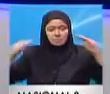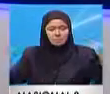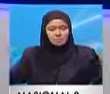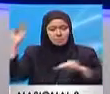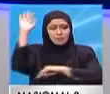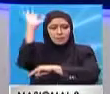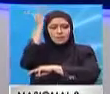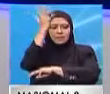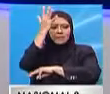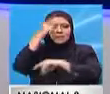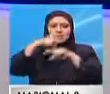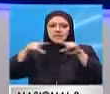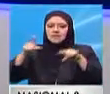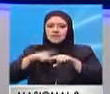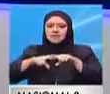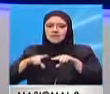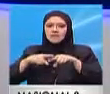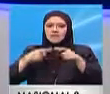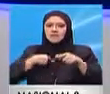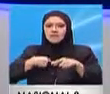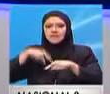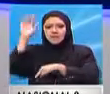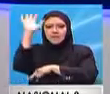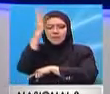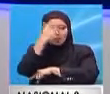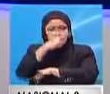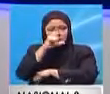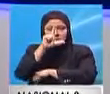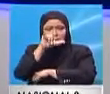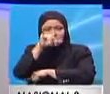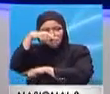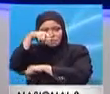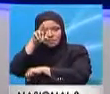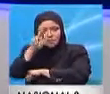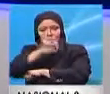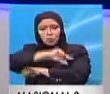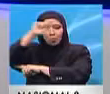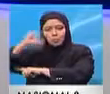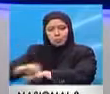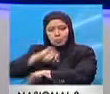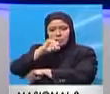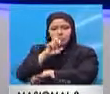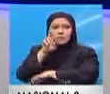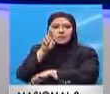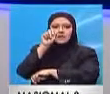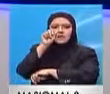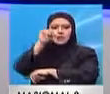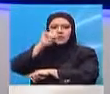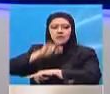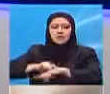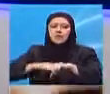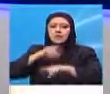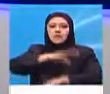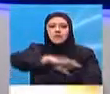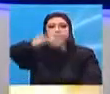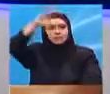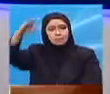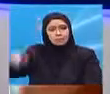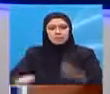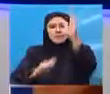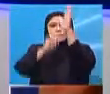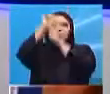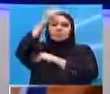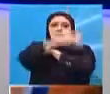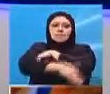di pintu masuk hutan Lipur Sungai teroi gunung cerai yang mana Puncak tertinggi di Kedah bersama wartawan rusiah Abdul Hamid